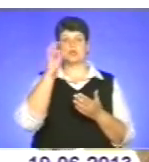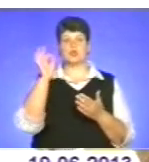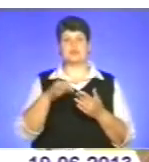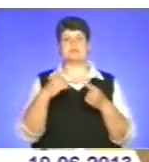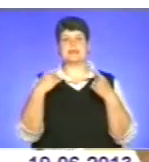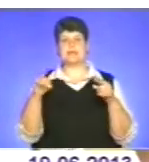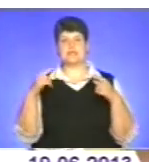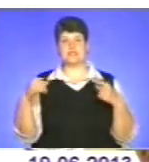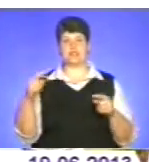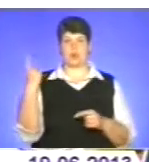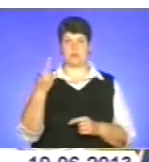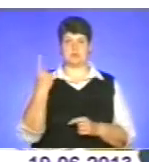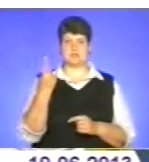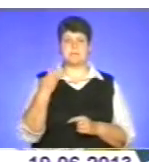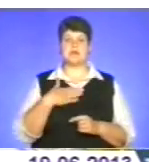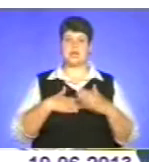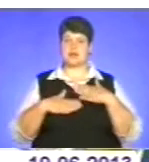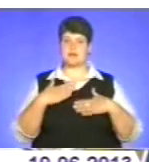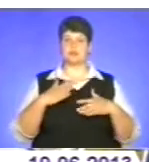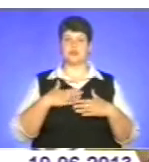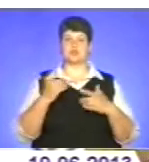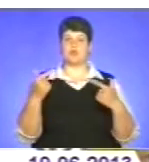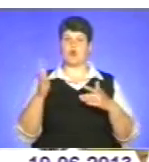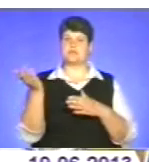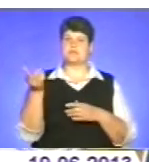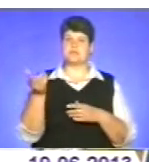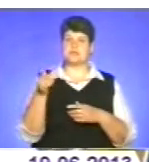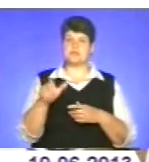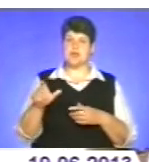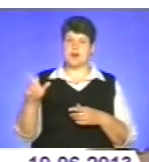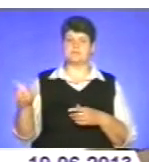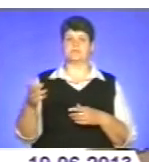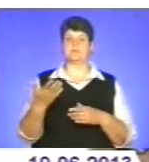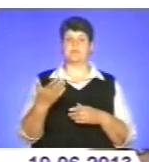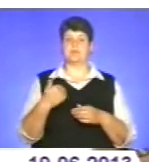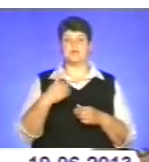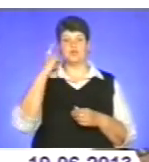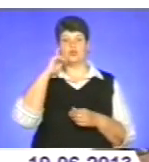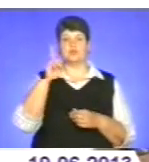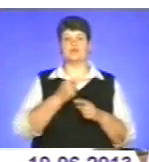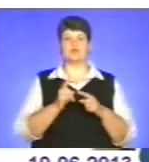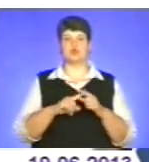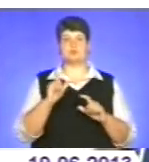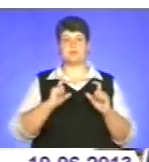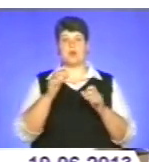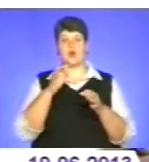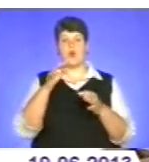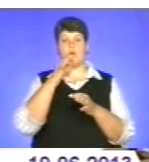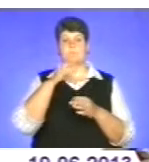інших областей. Ми раді нашим гостям. Ми думаємо, що в цьому семінарі ми обміняємося